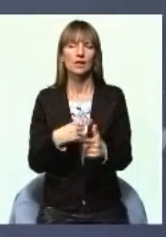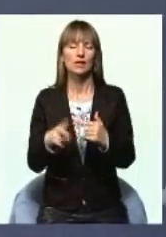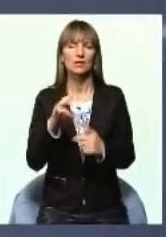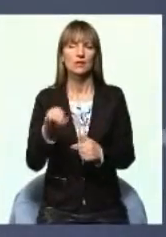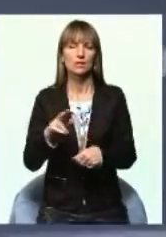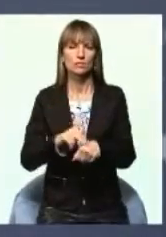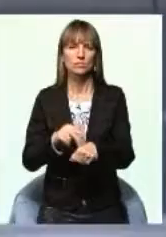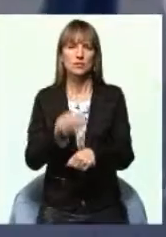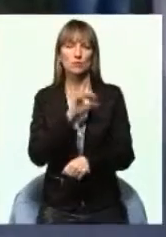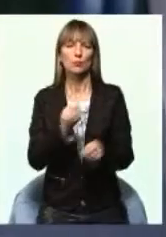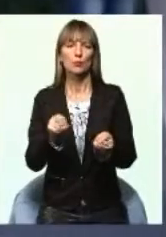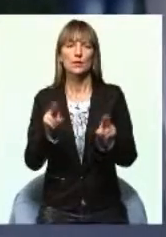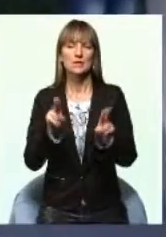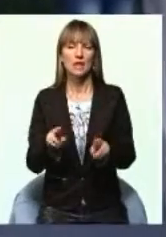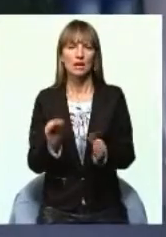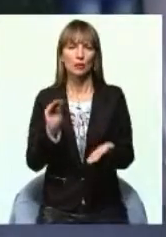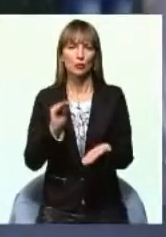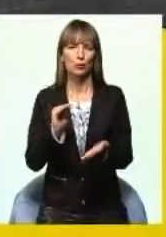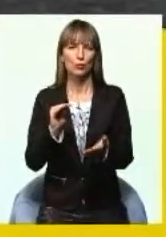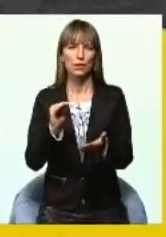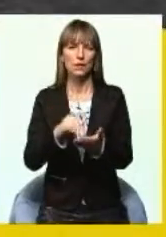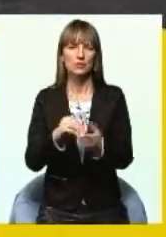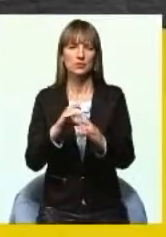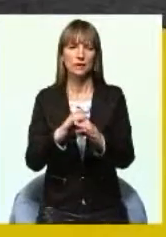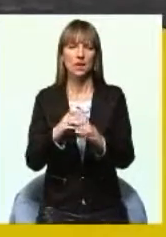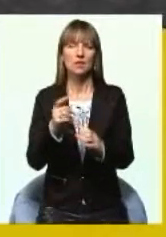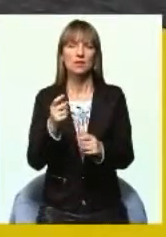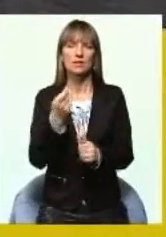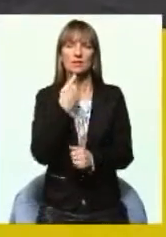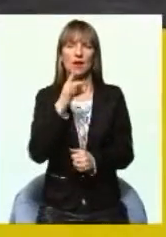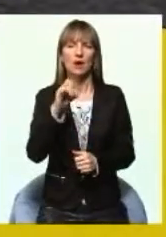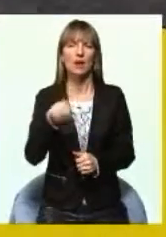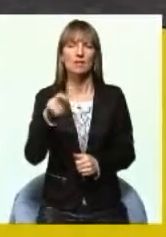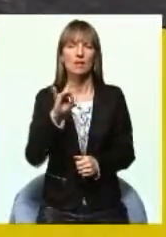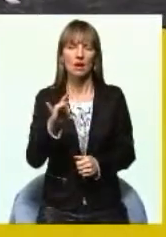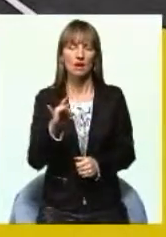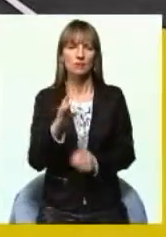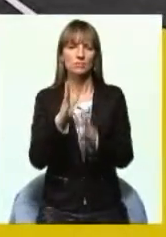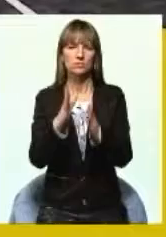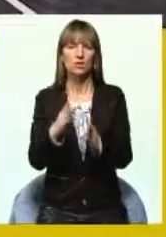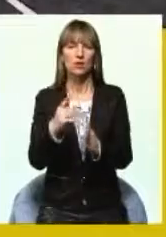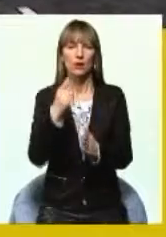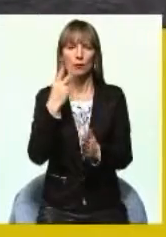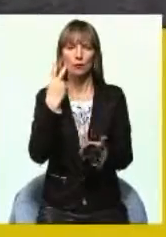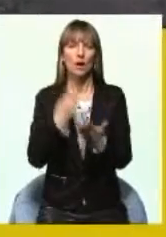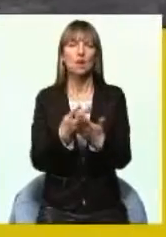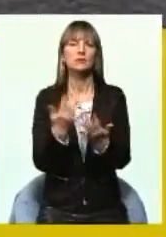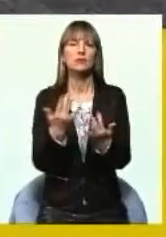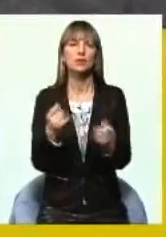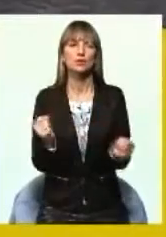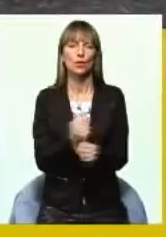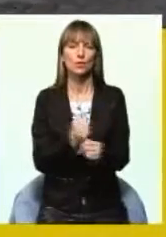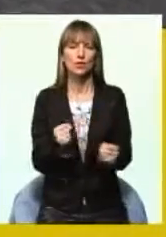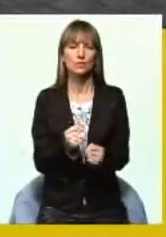патрульні використовують спеціальний пристрій – радар. Його наводять на автівку, та він показує, як швидко вона рухається.